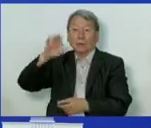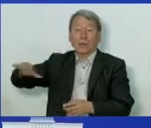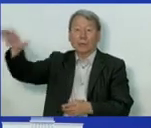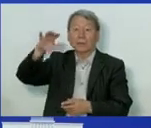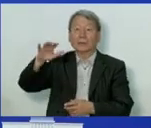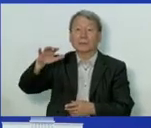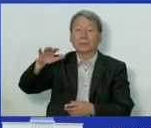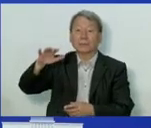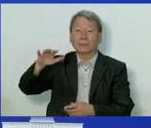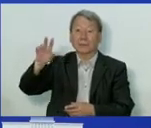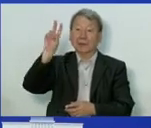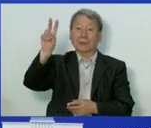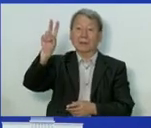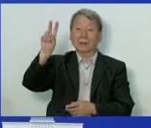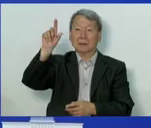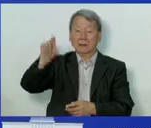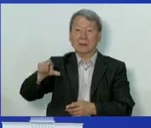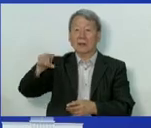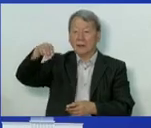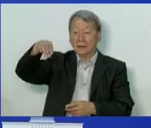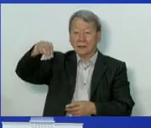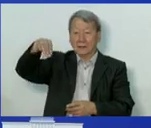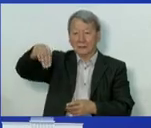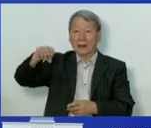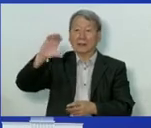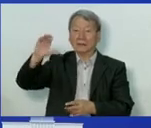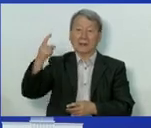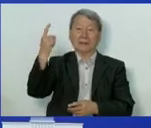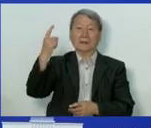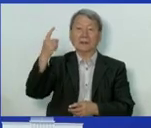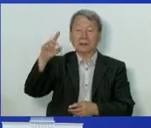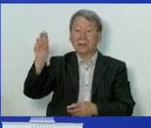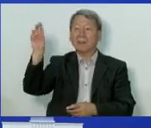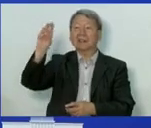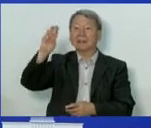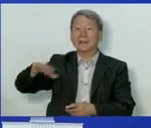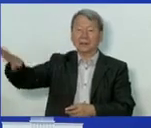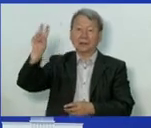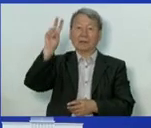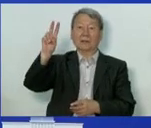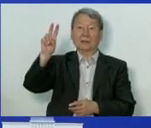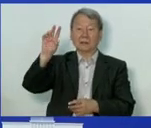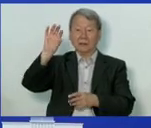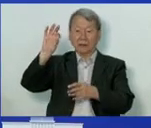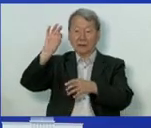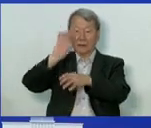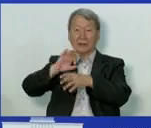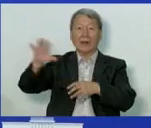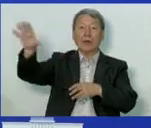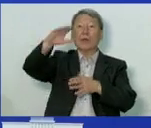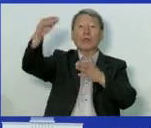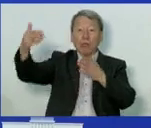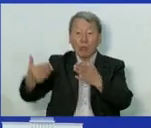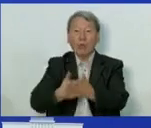Иссык-Кульской области 2 случая, Таласской области 1 случай и Баткенской области 2 случая.